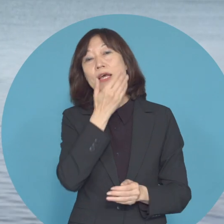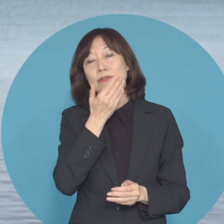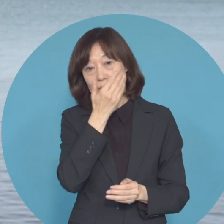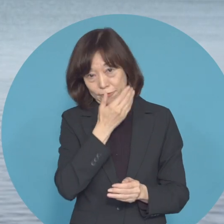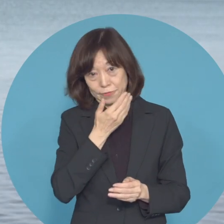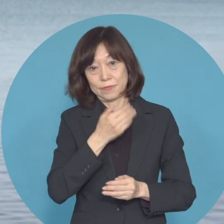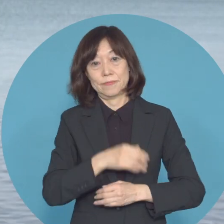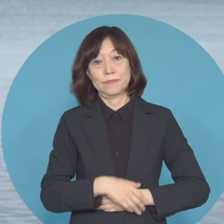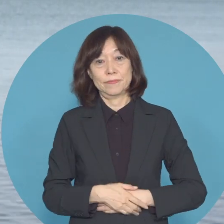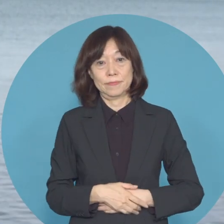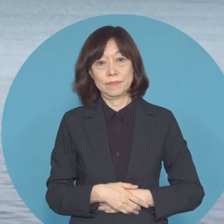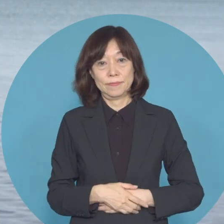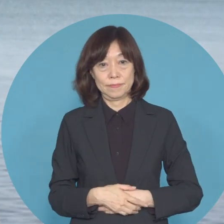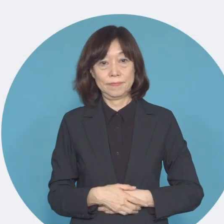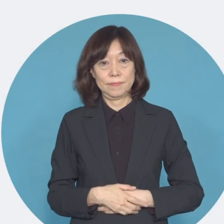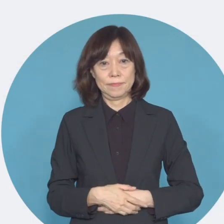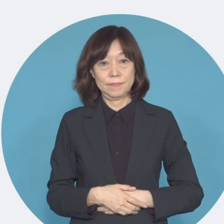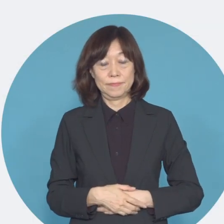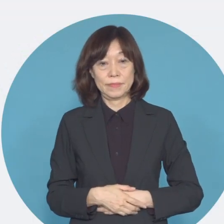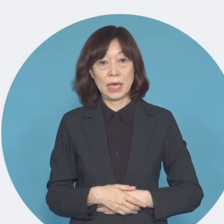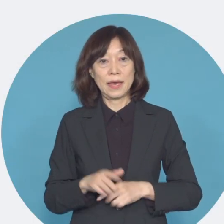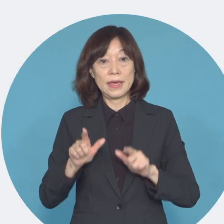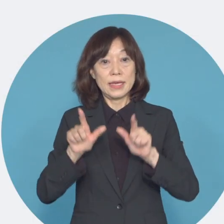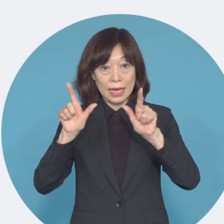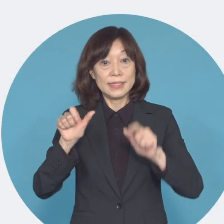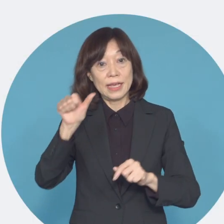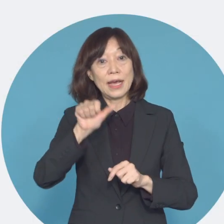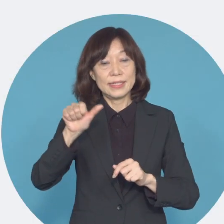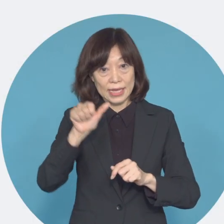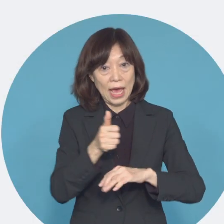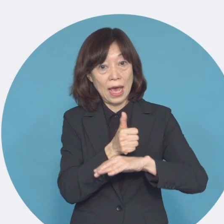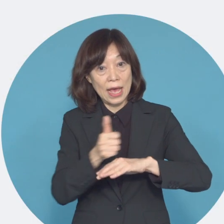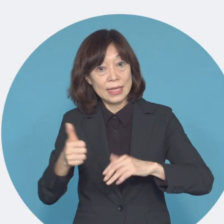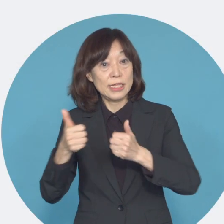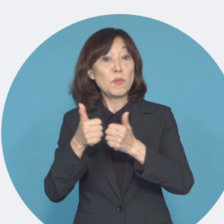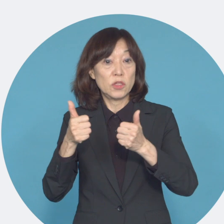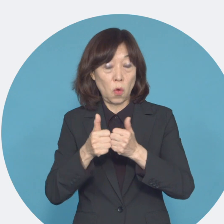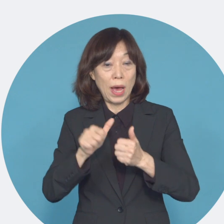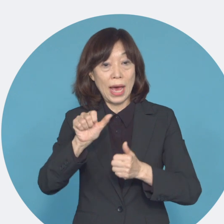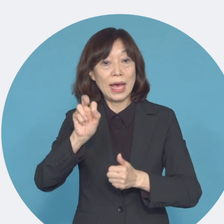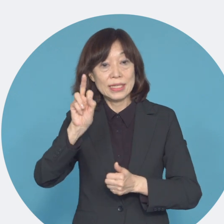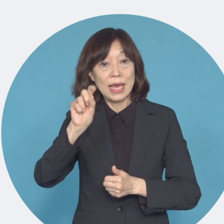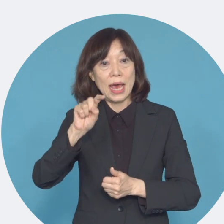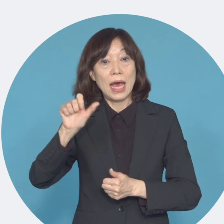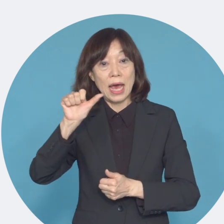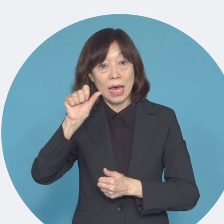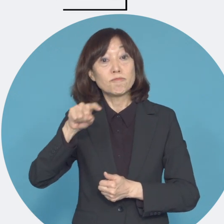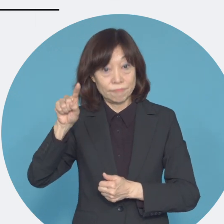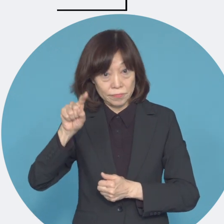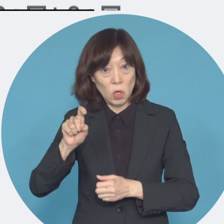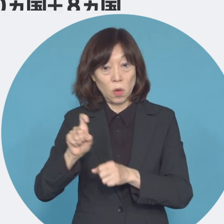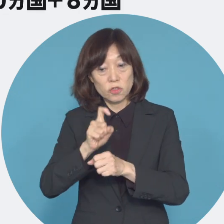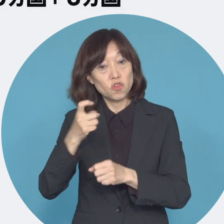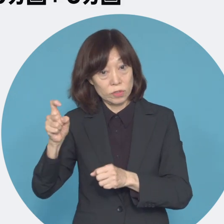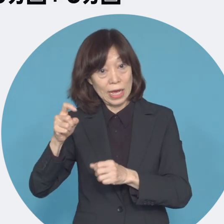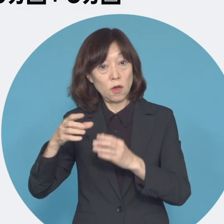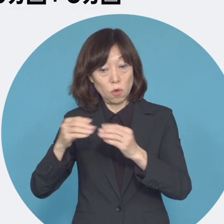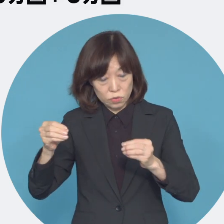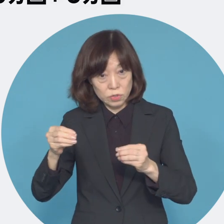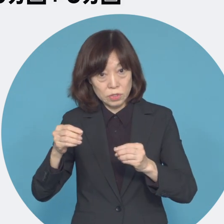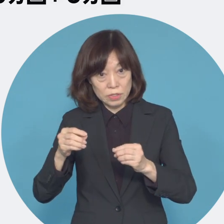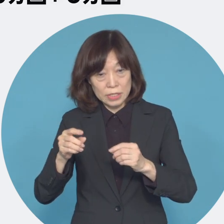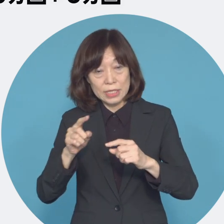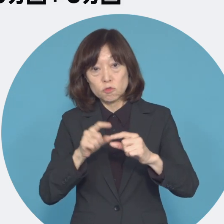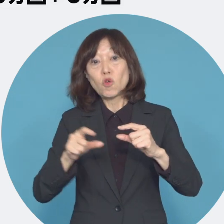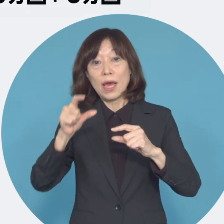切ではないでしょうか。東アジアサミットは ASEAN10 カ国に加えて、日